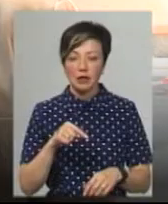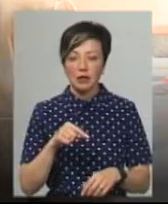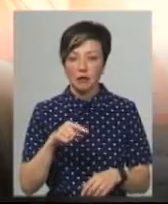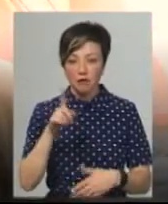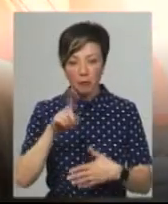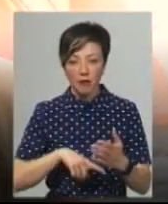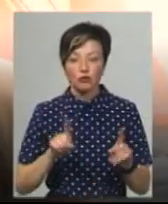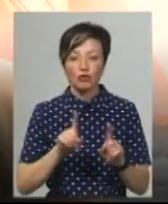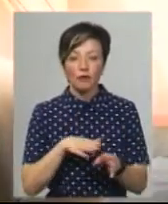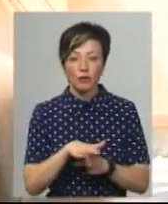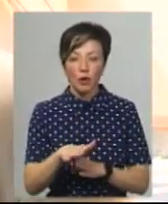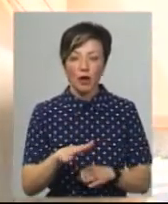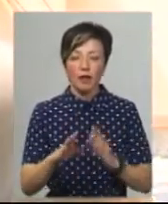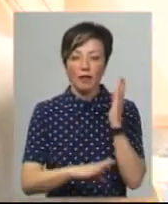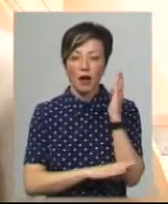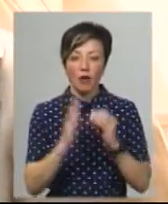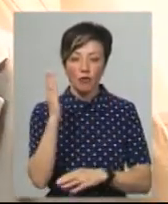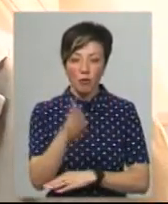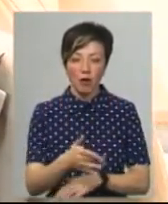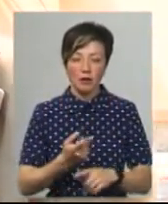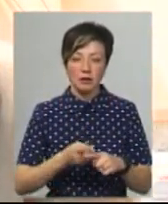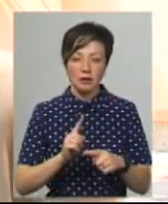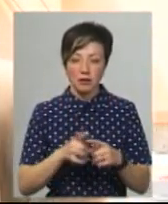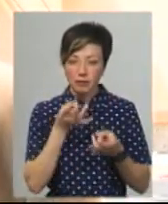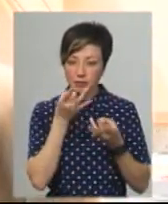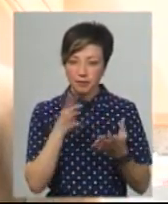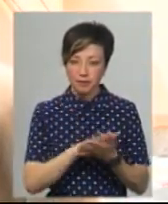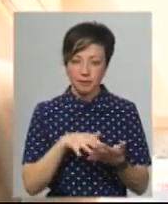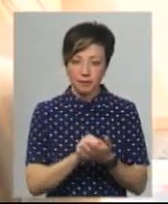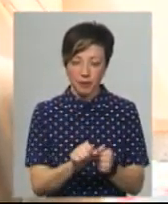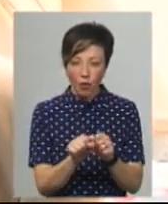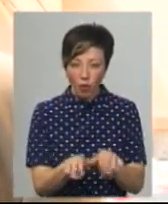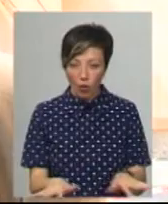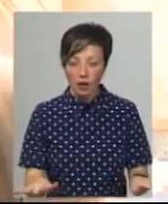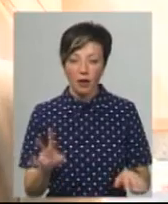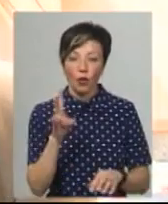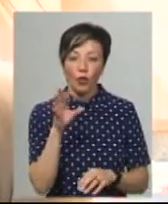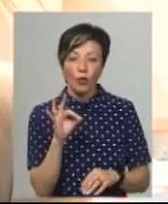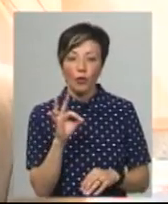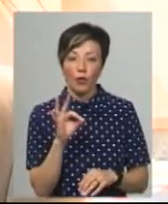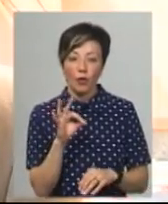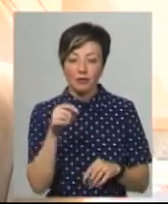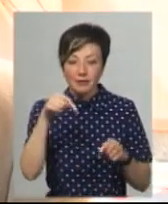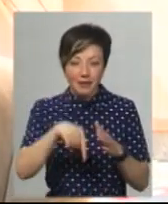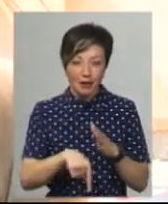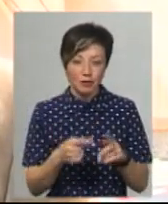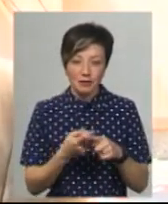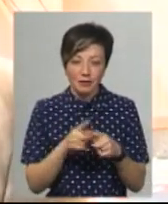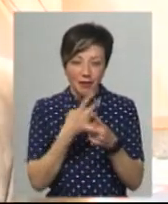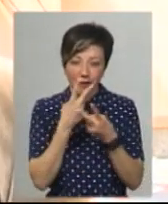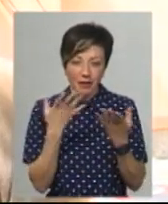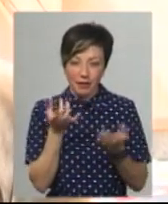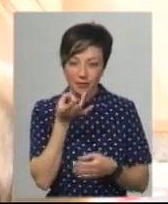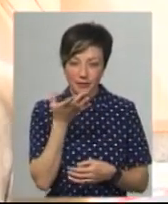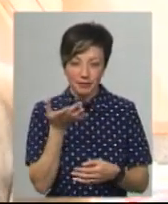що це відбулося. Дерево впало, тому що я бачу, що це згнивши коріння, але візуально його не було видно, що це дерево